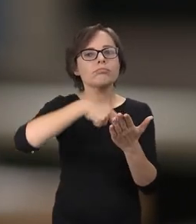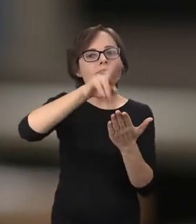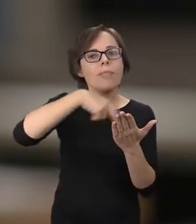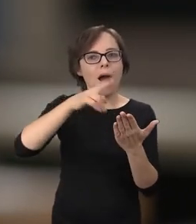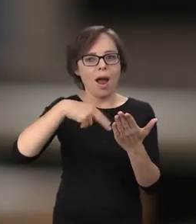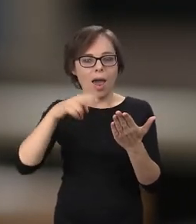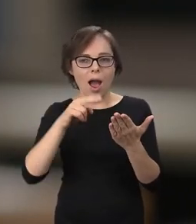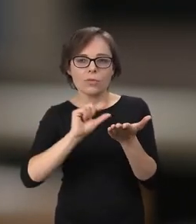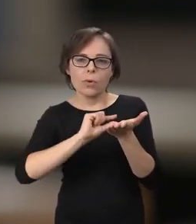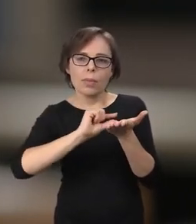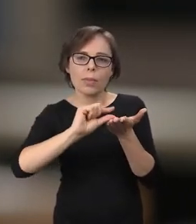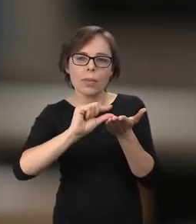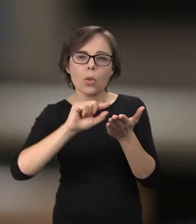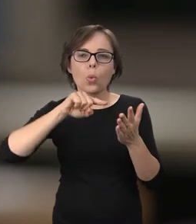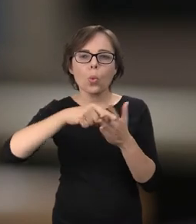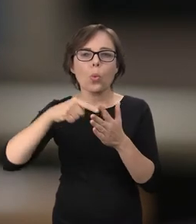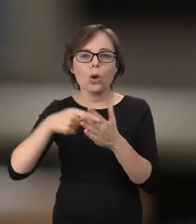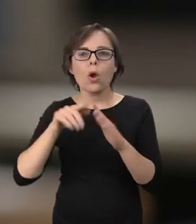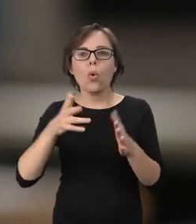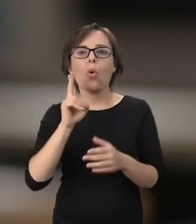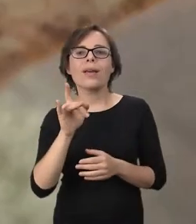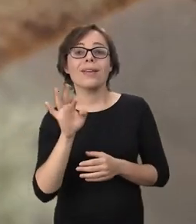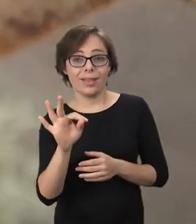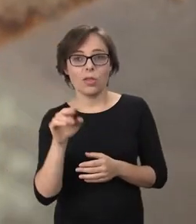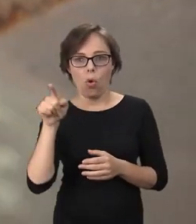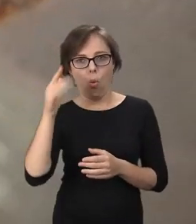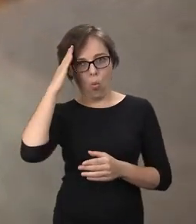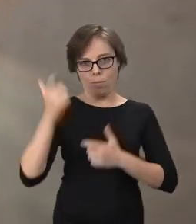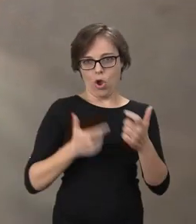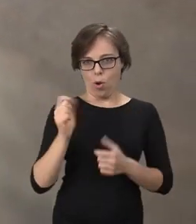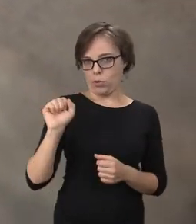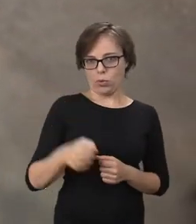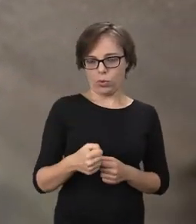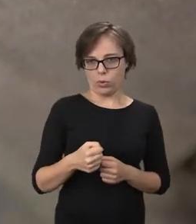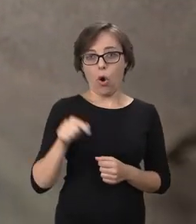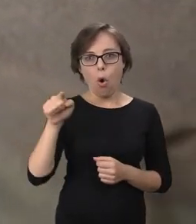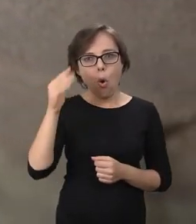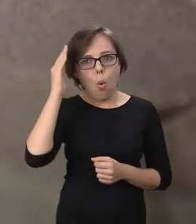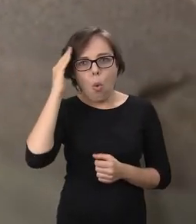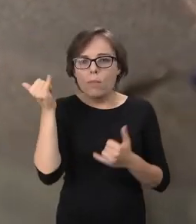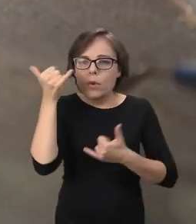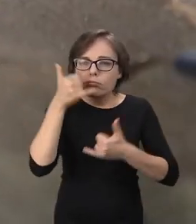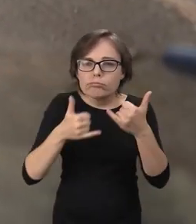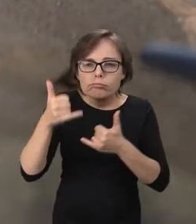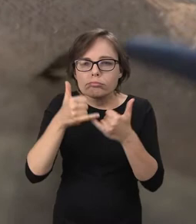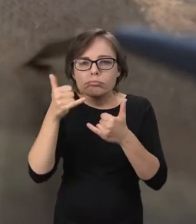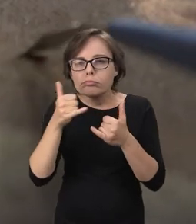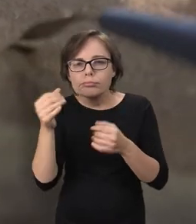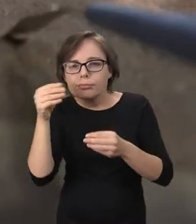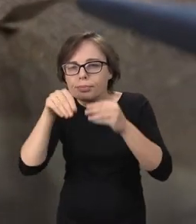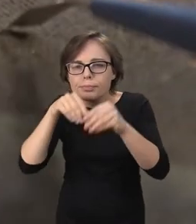uzupełnień ubytków warstwy malarskiej, potocznie zwanych kitami, i opracowuje skład tego kitu, jego